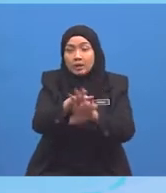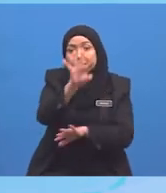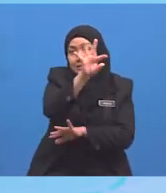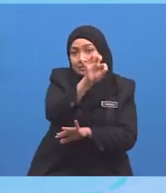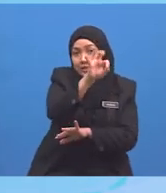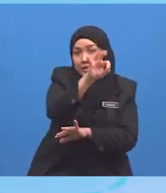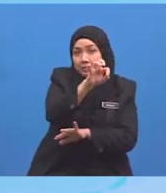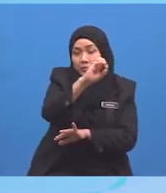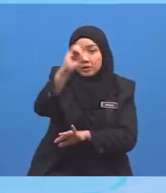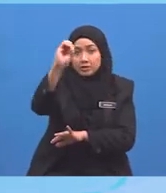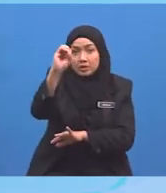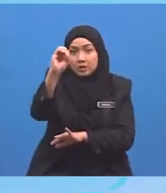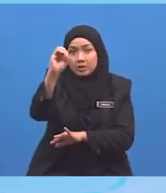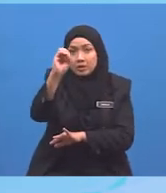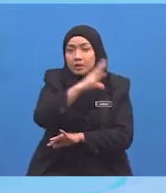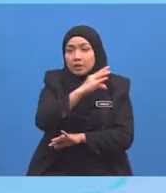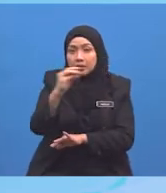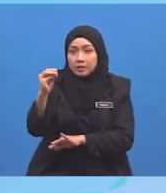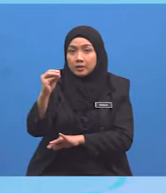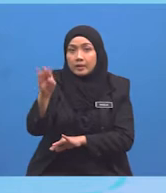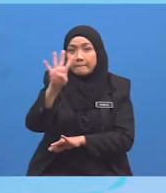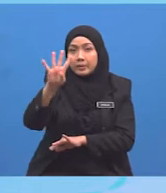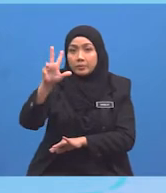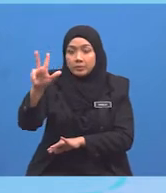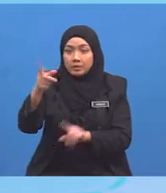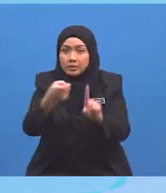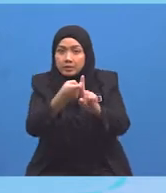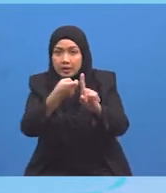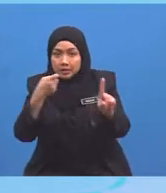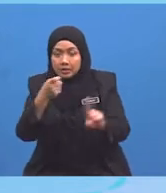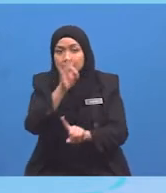darjah dan 43 darjah daripada